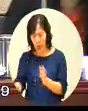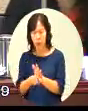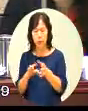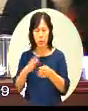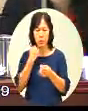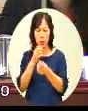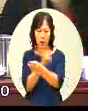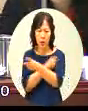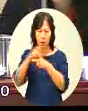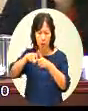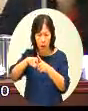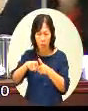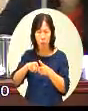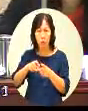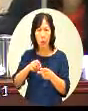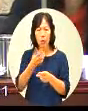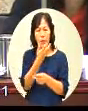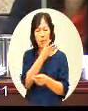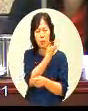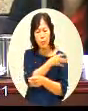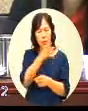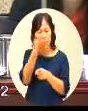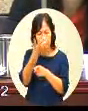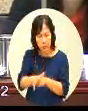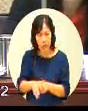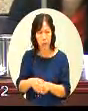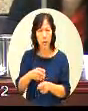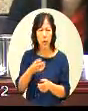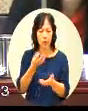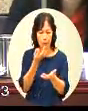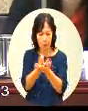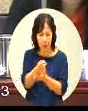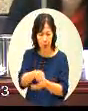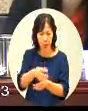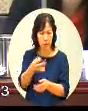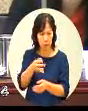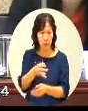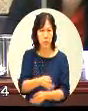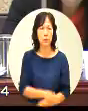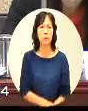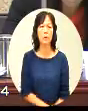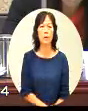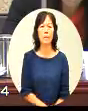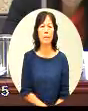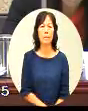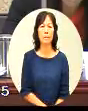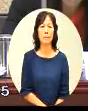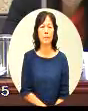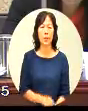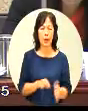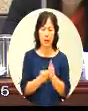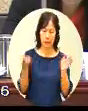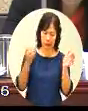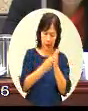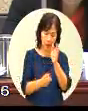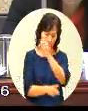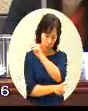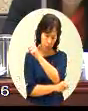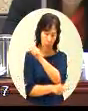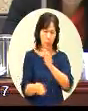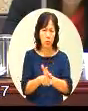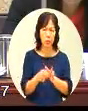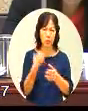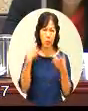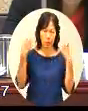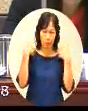劳工不管是他死亡到后面的一个赔偿的一个金额，那最终是不是有最后承